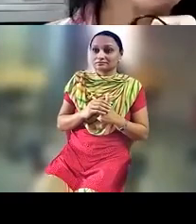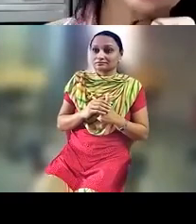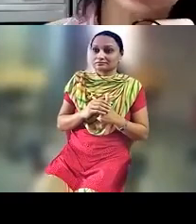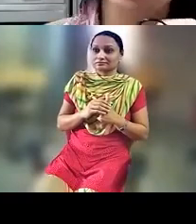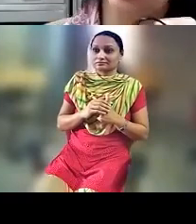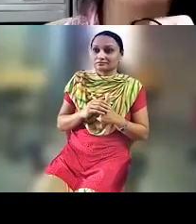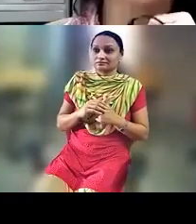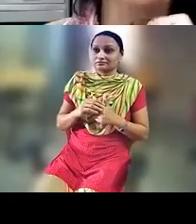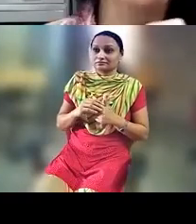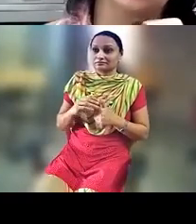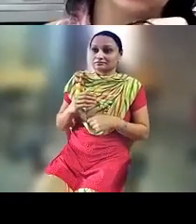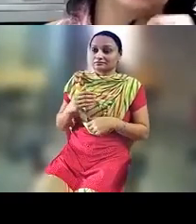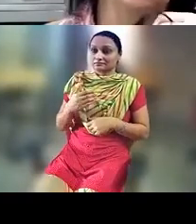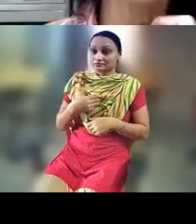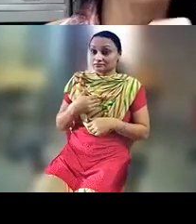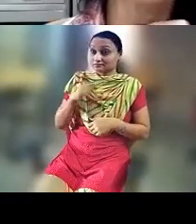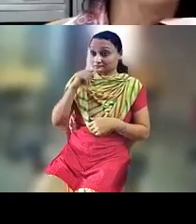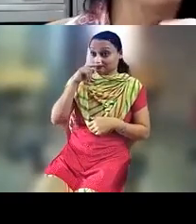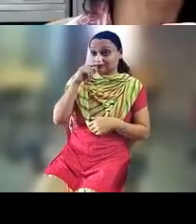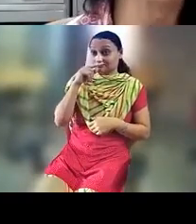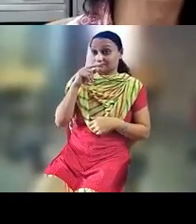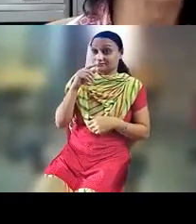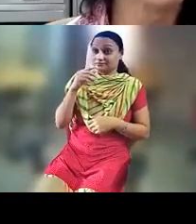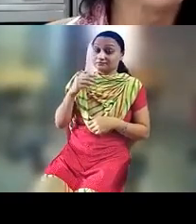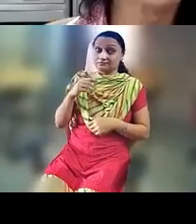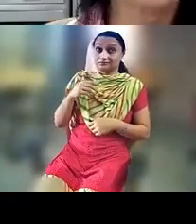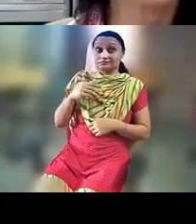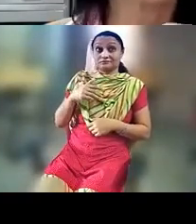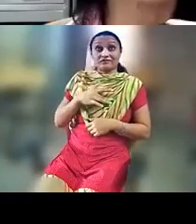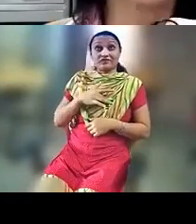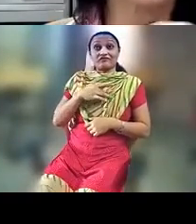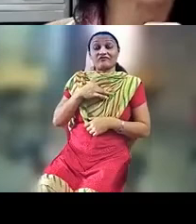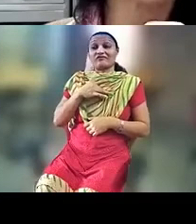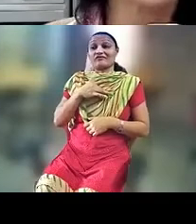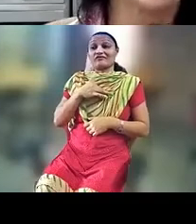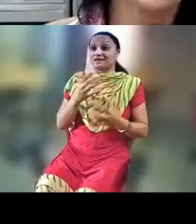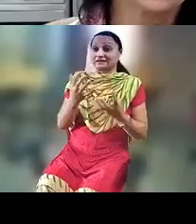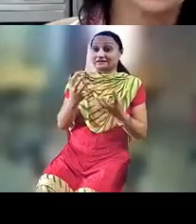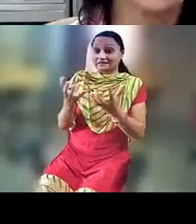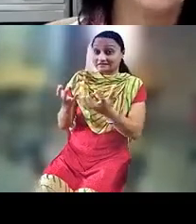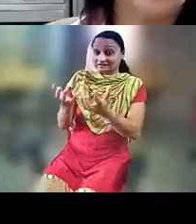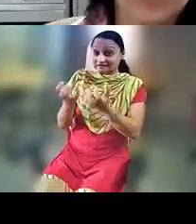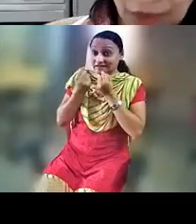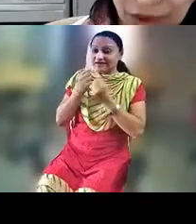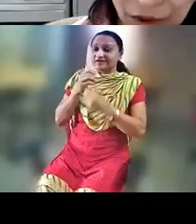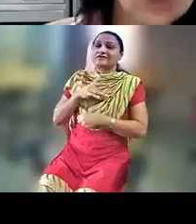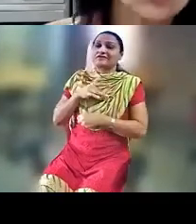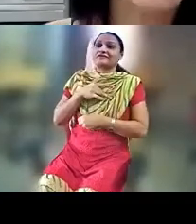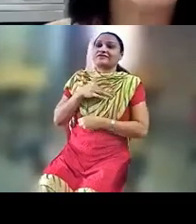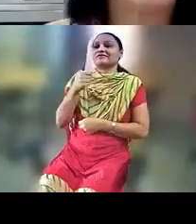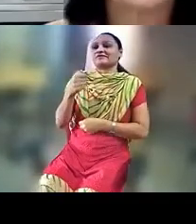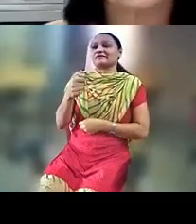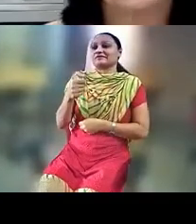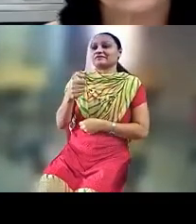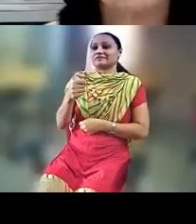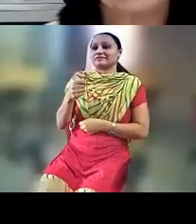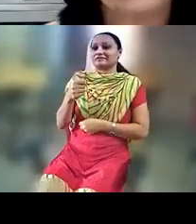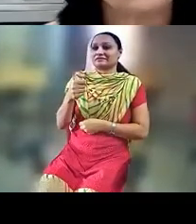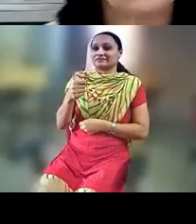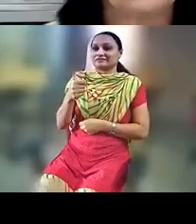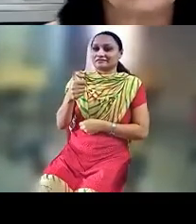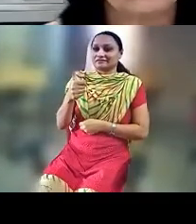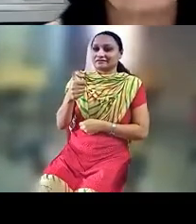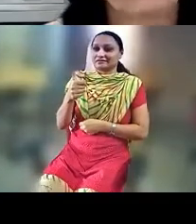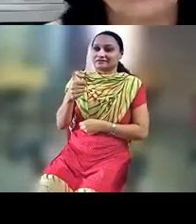खुद कह सके हाँ मुझे गर्व है मैंने ये किया, उसको खुद को उस अचीवमेंट के बारे में अच्छा लगना चाहिए। और नॉर्मल फिजिकल और